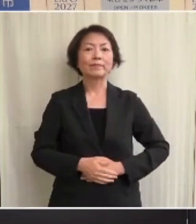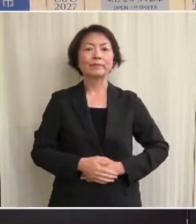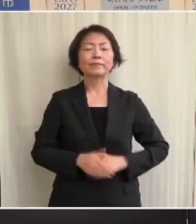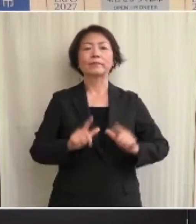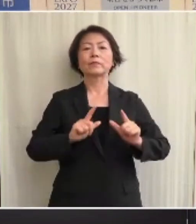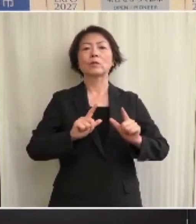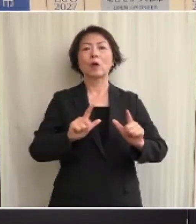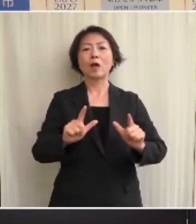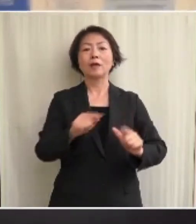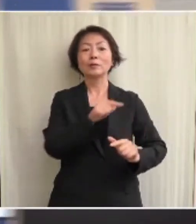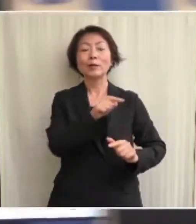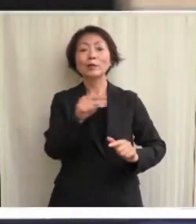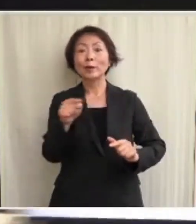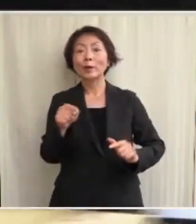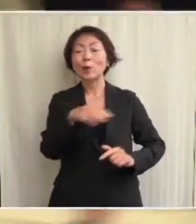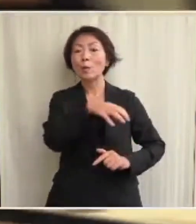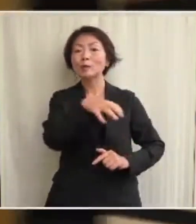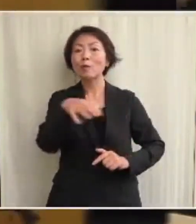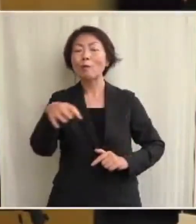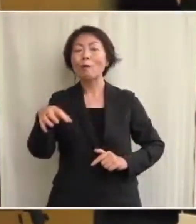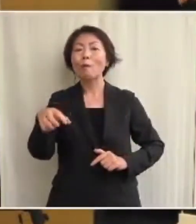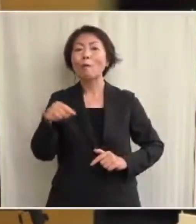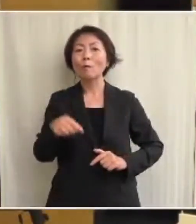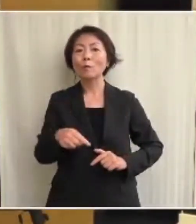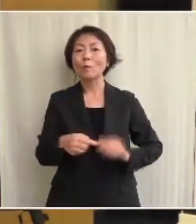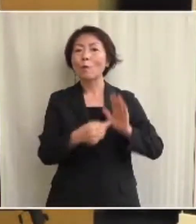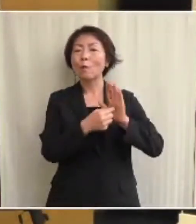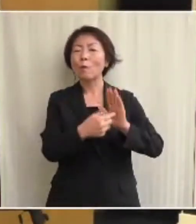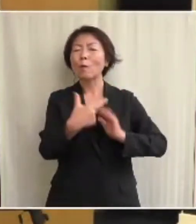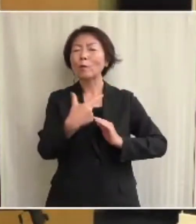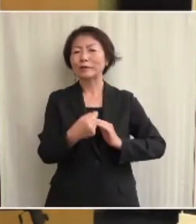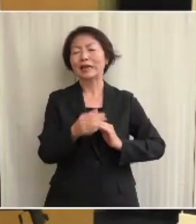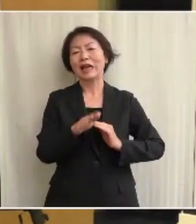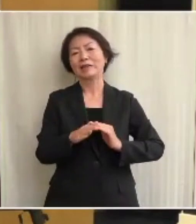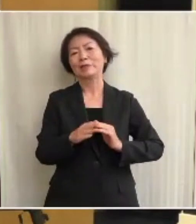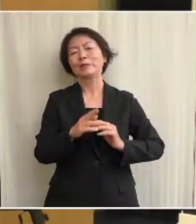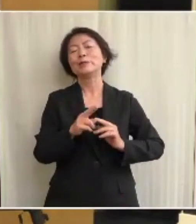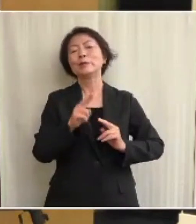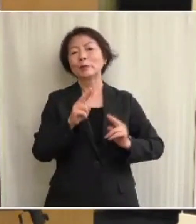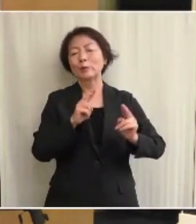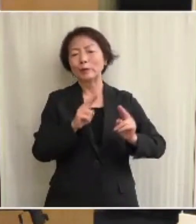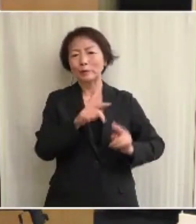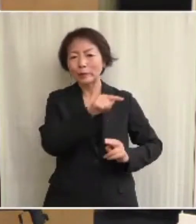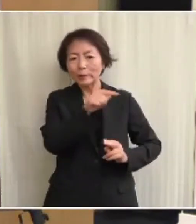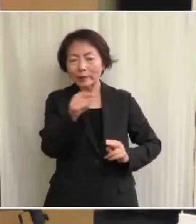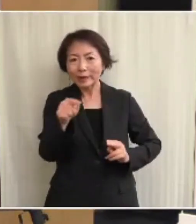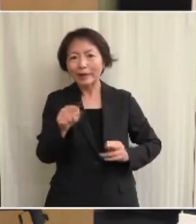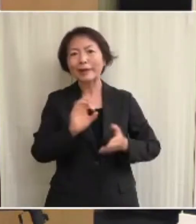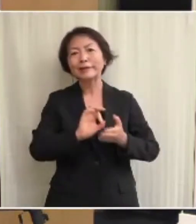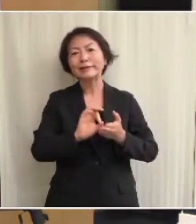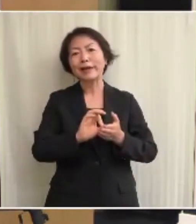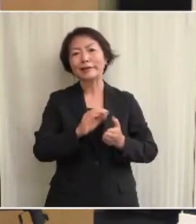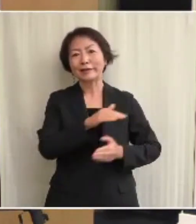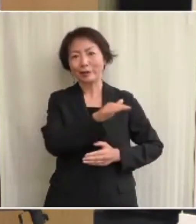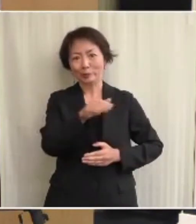はい、それぞれのですね、広告したいものもございますので、それぞれのサイクルに流れておりますので、